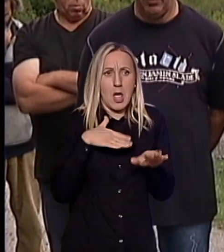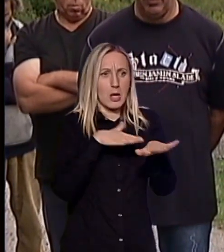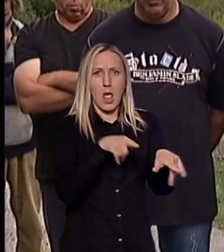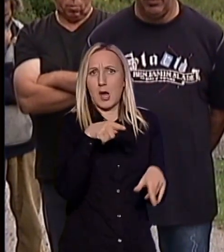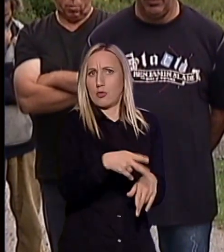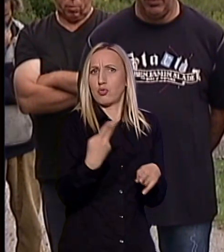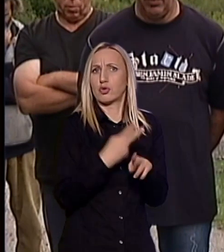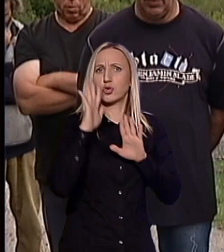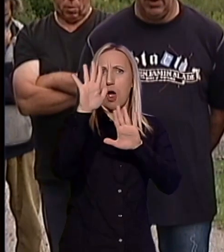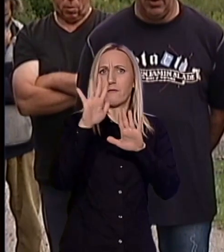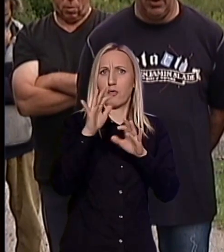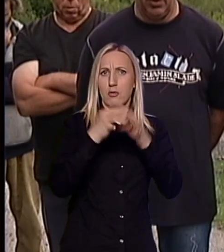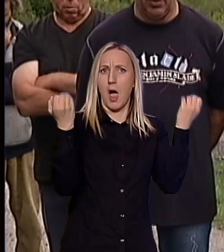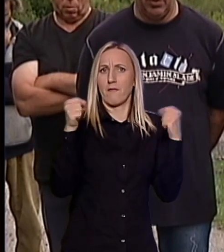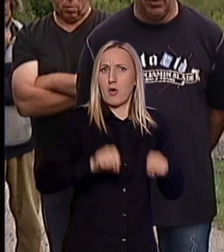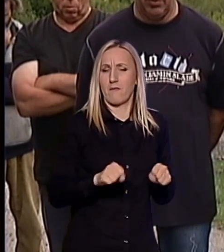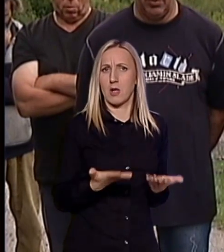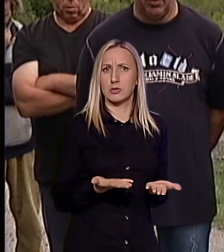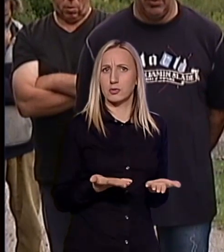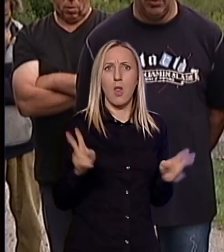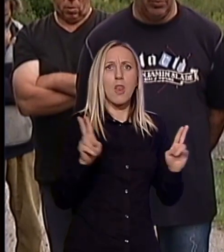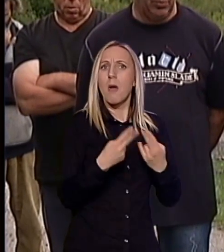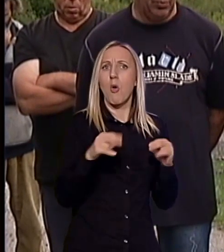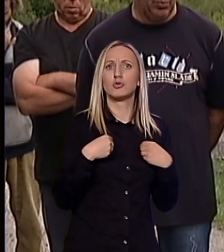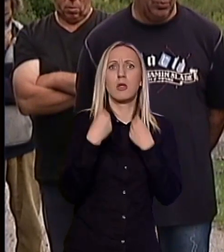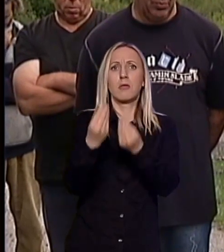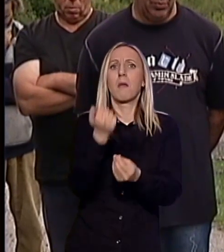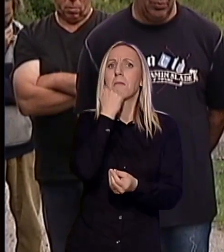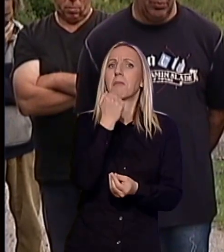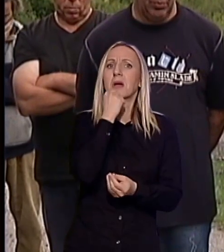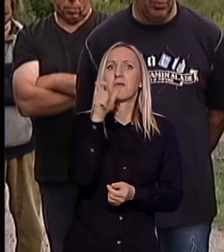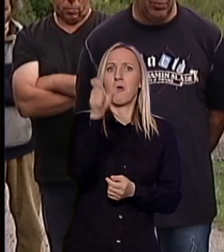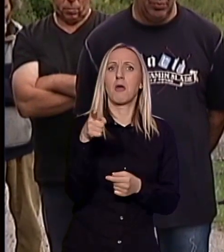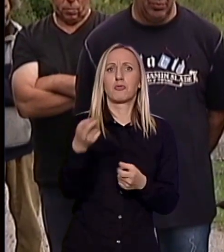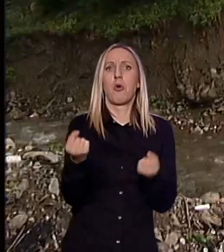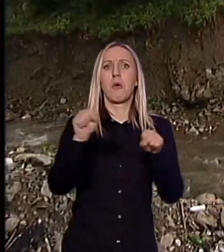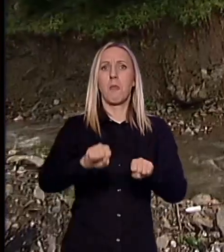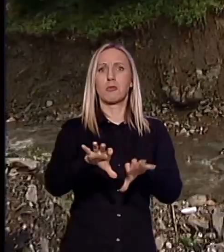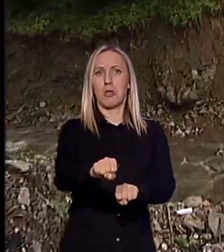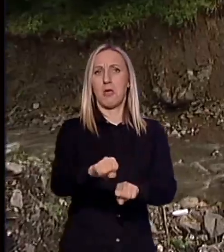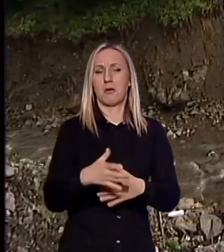društvena ili državna svojina i ne može biti dato nikome pod hipoteku.